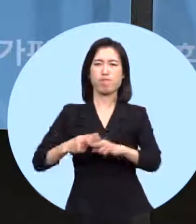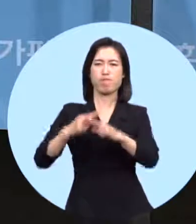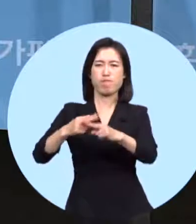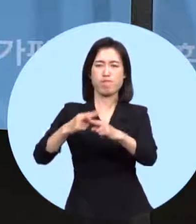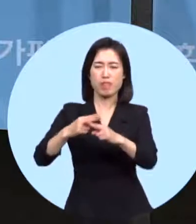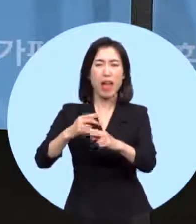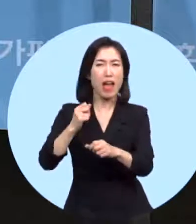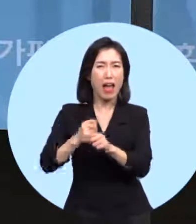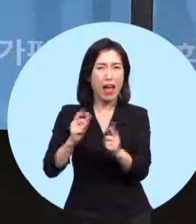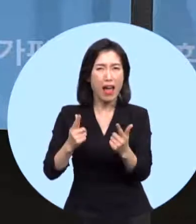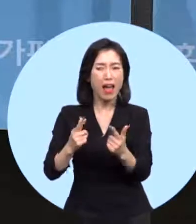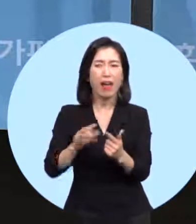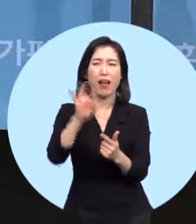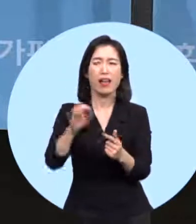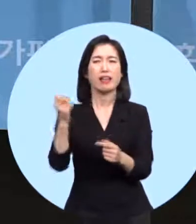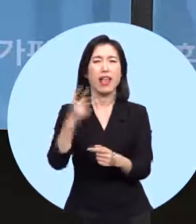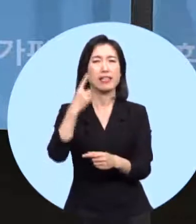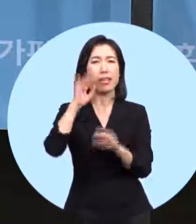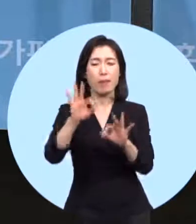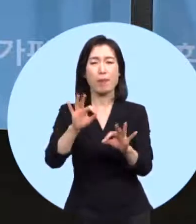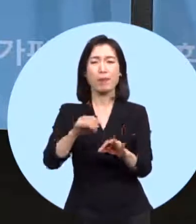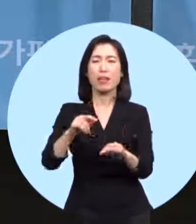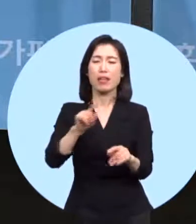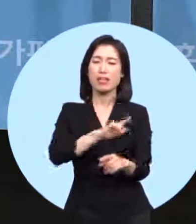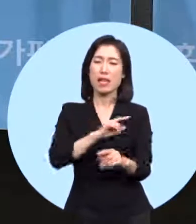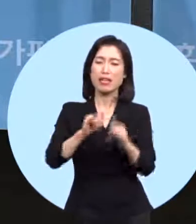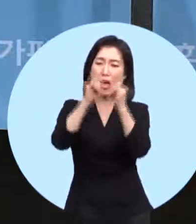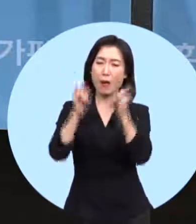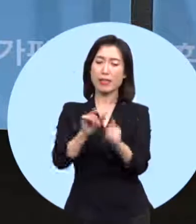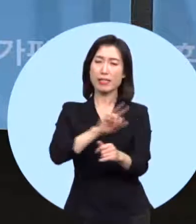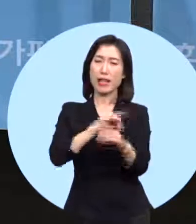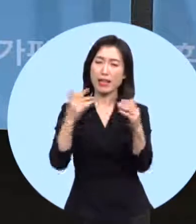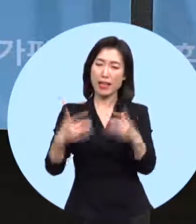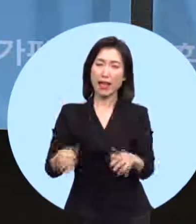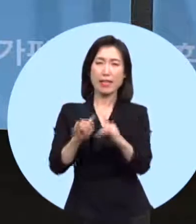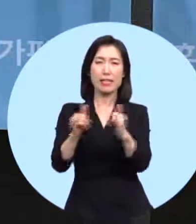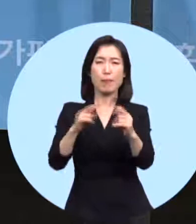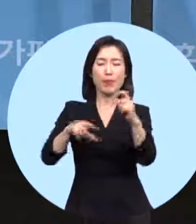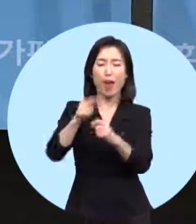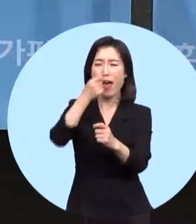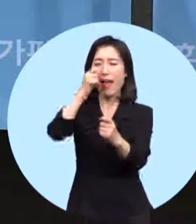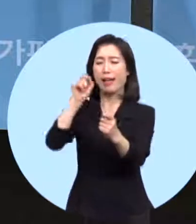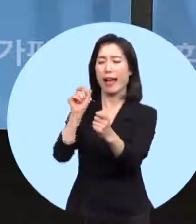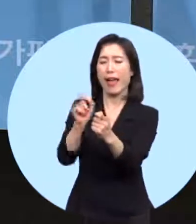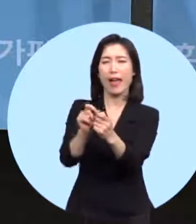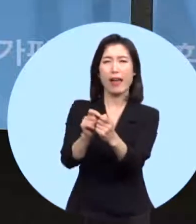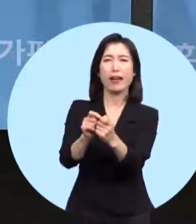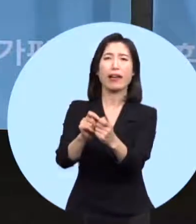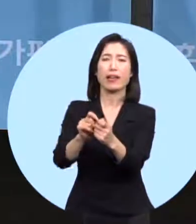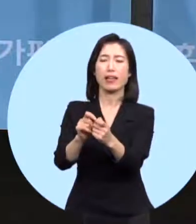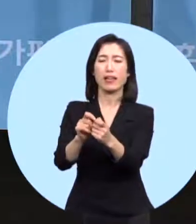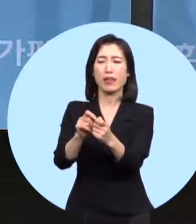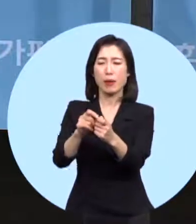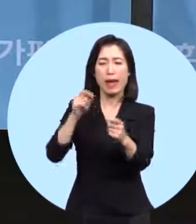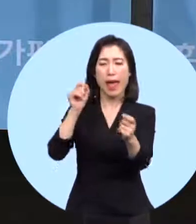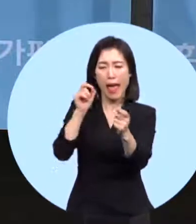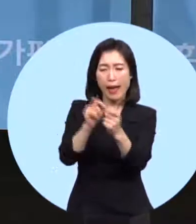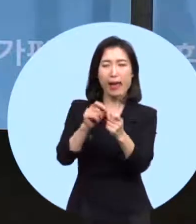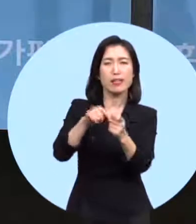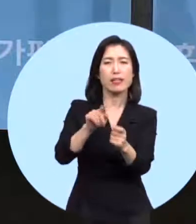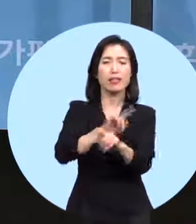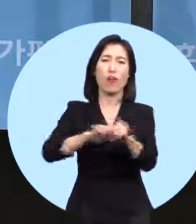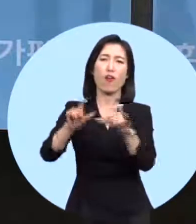그런 우려가 좀 되고요. 그 다가가기를 하기 위해서는 정말 지역, 삶터가 필요합니다. 비대면이 아닌 옆에